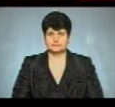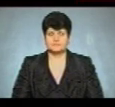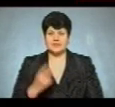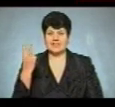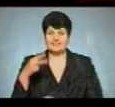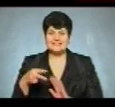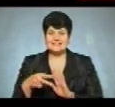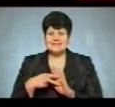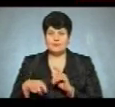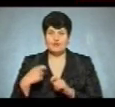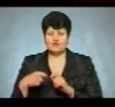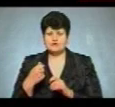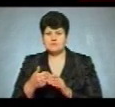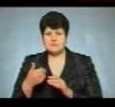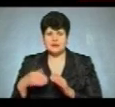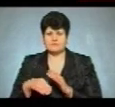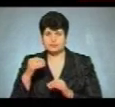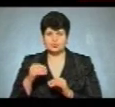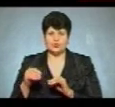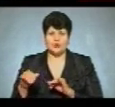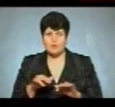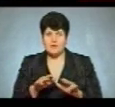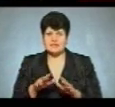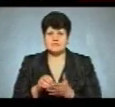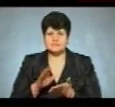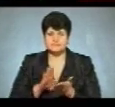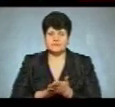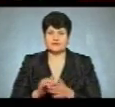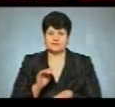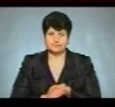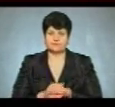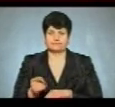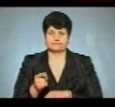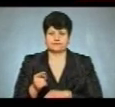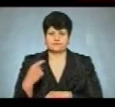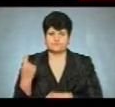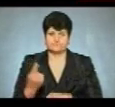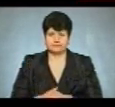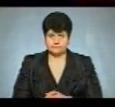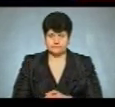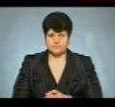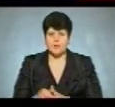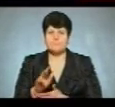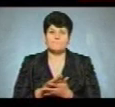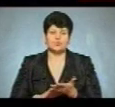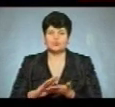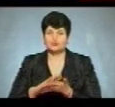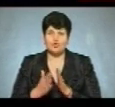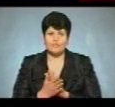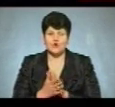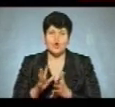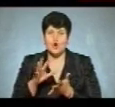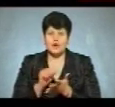«27 порушень під час передвиборчої кампанії зафіксували на Тернопільщині. Продовжити договір оренди з